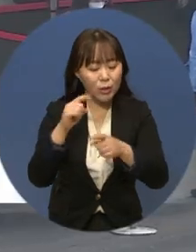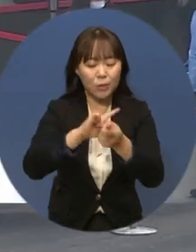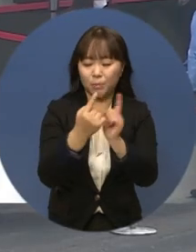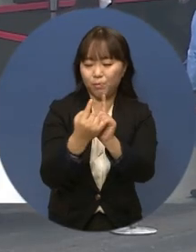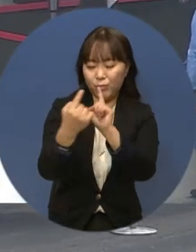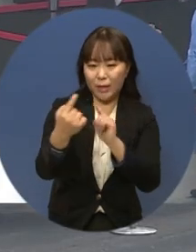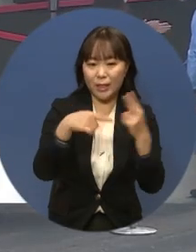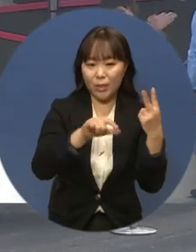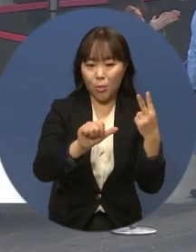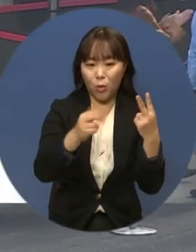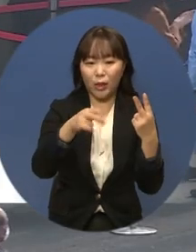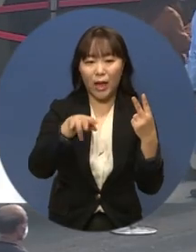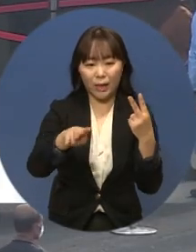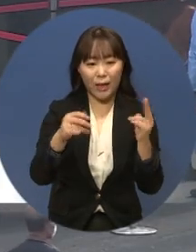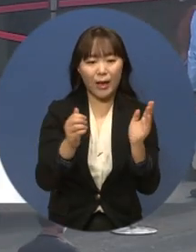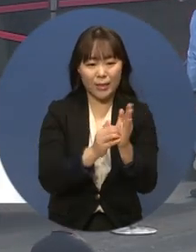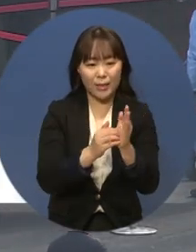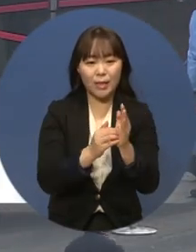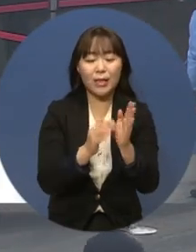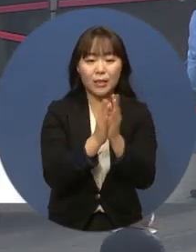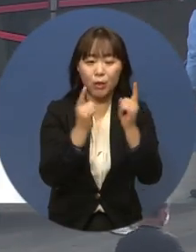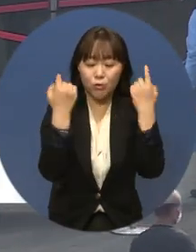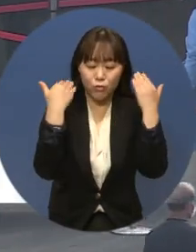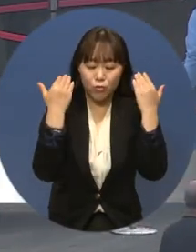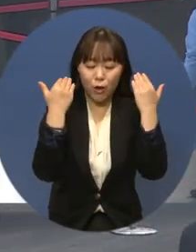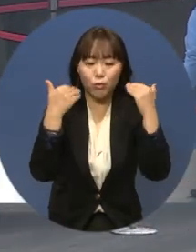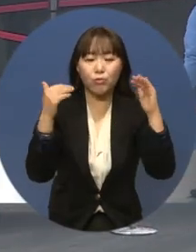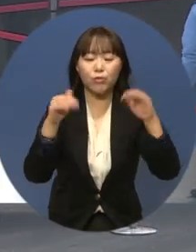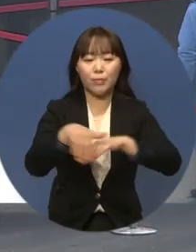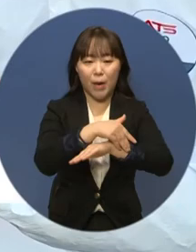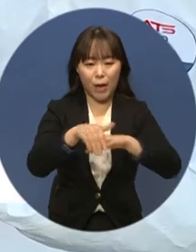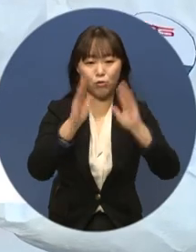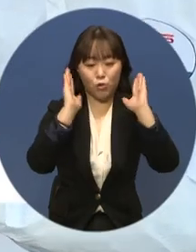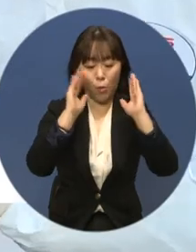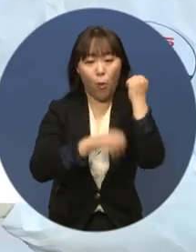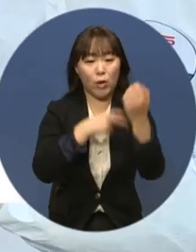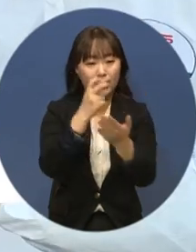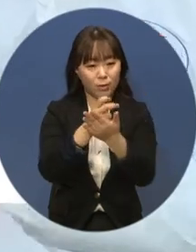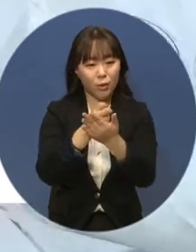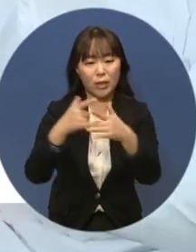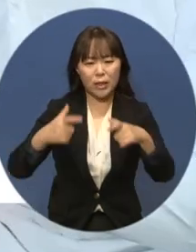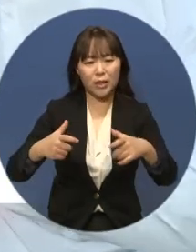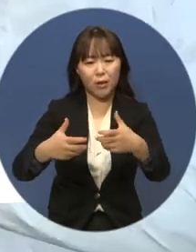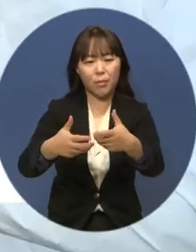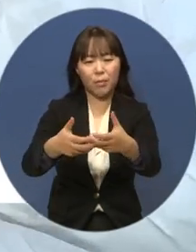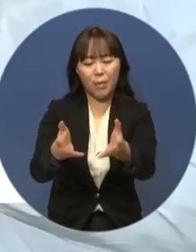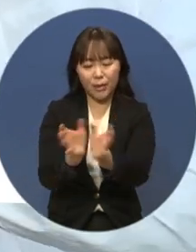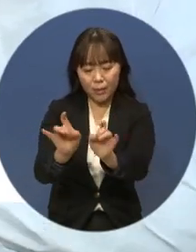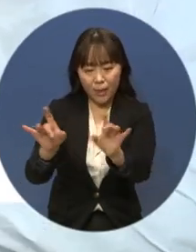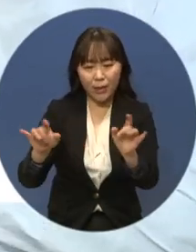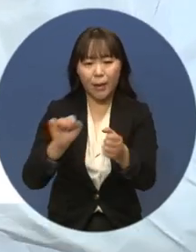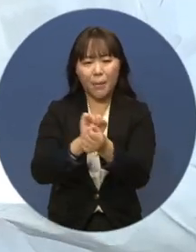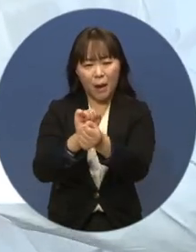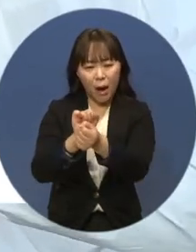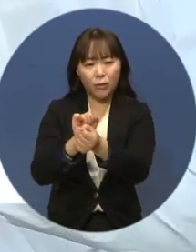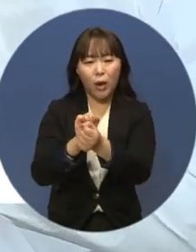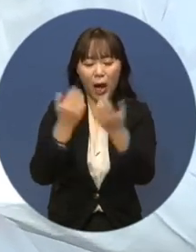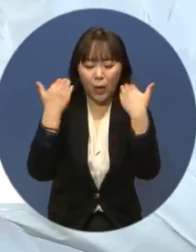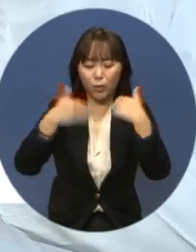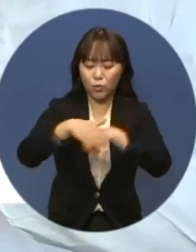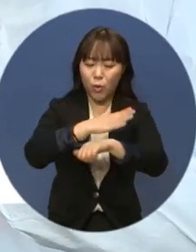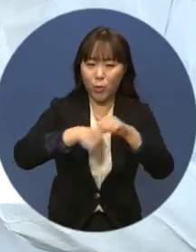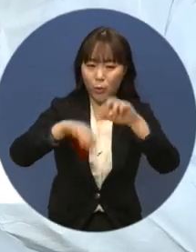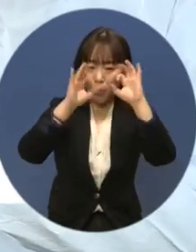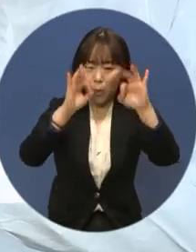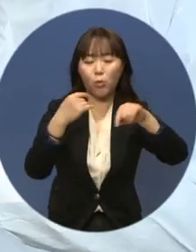거리두기 2.5단계까지 등교 수업을 원칙으로 하고 지역별 감염병 추이와 학교 여건 등을 종합적으로